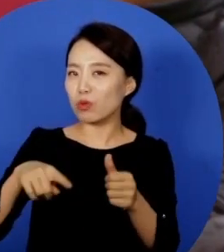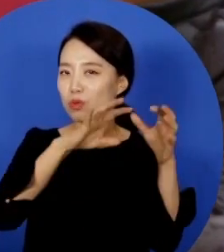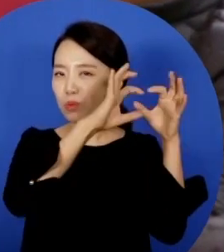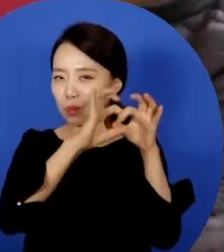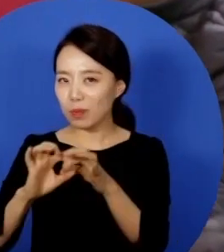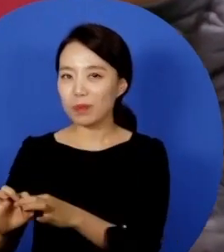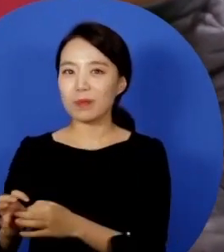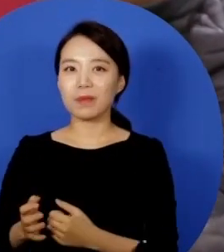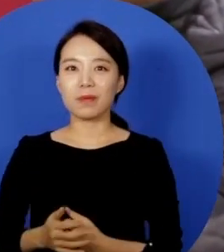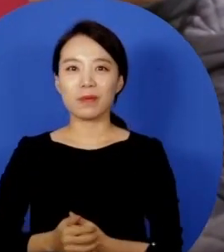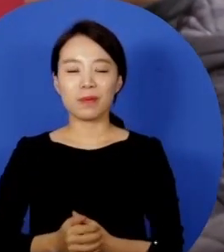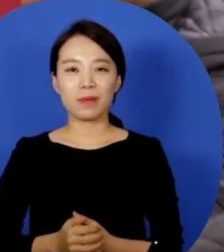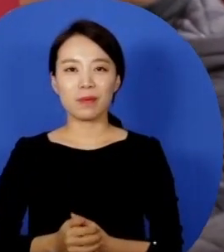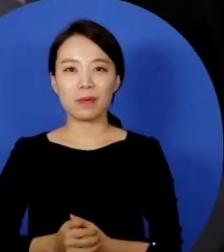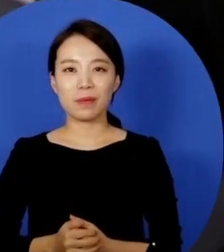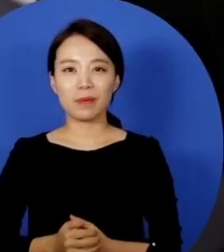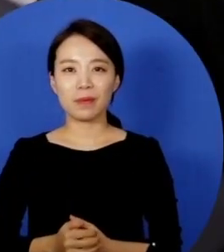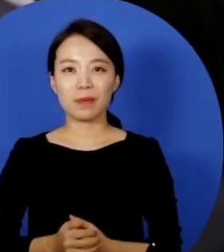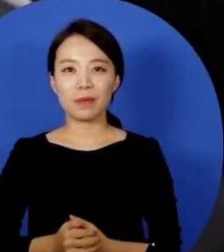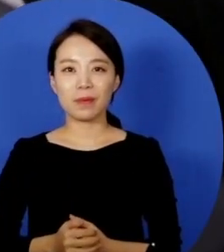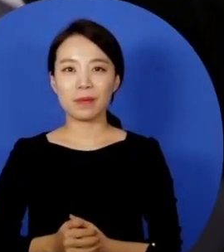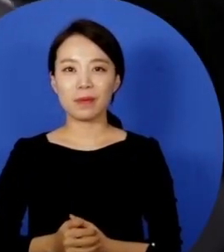세미나를 개최합니다.